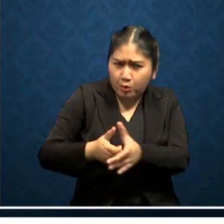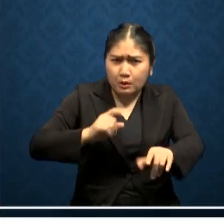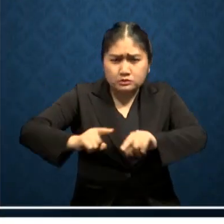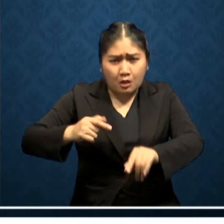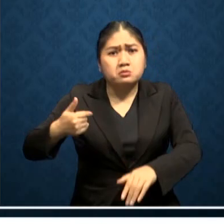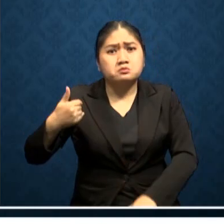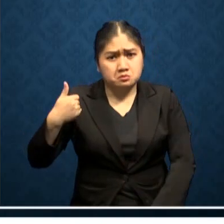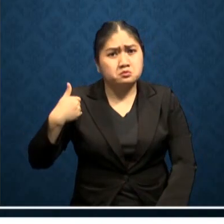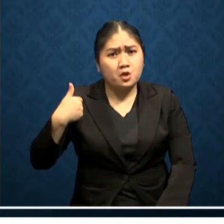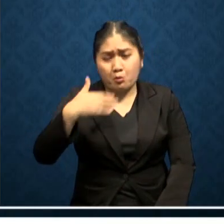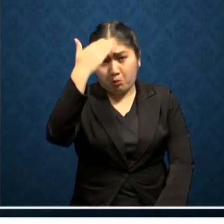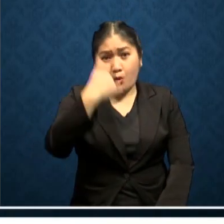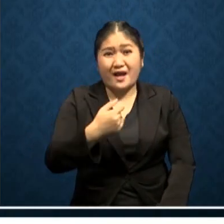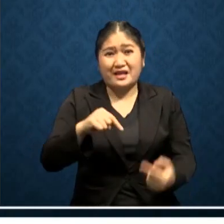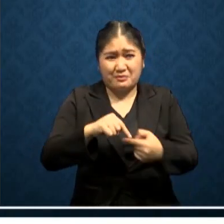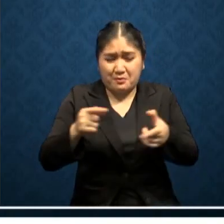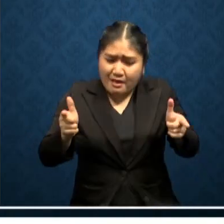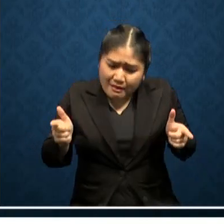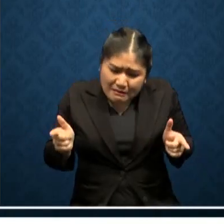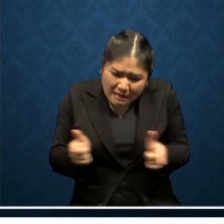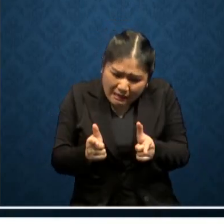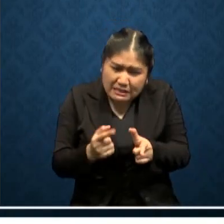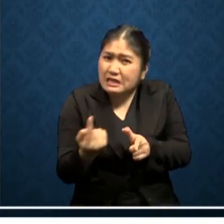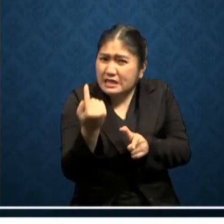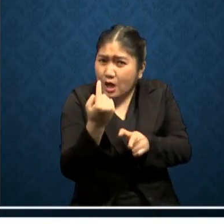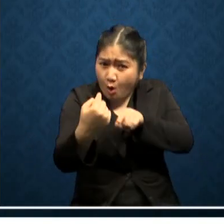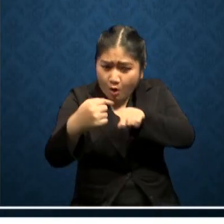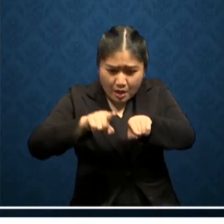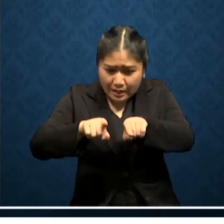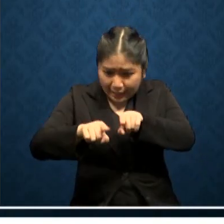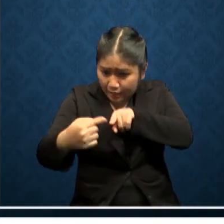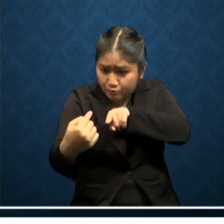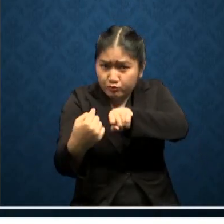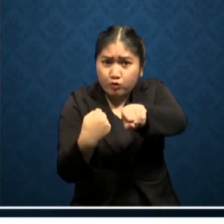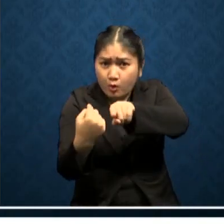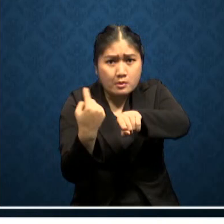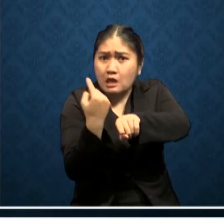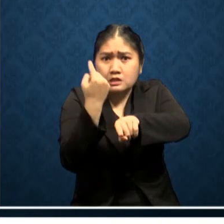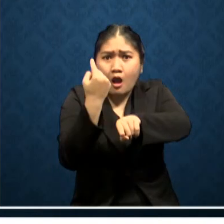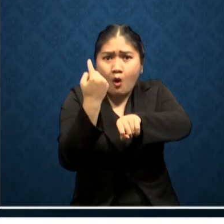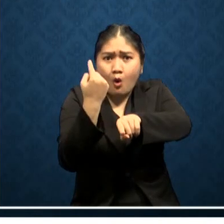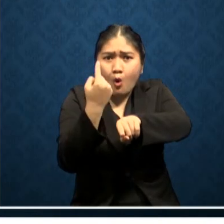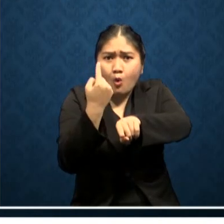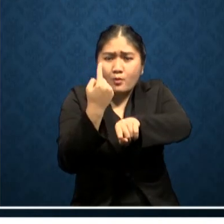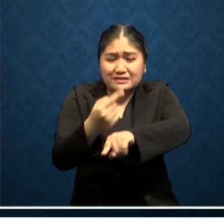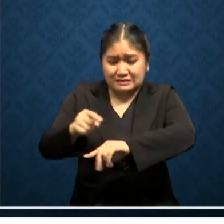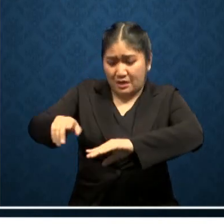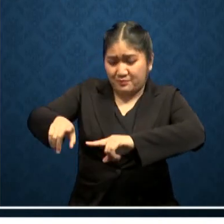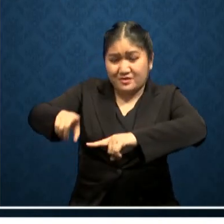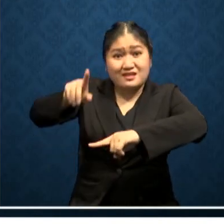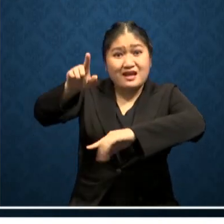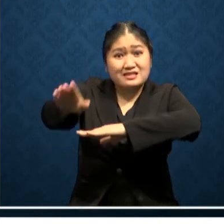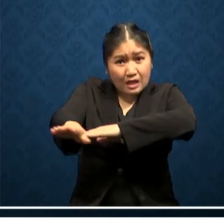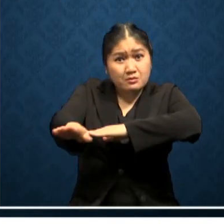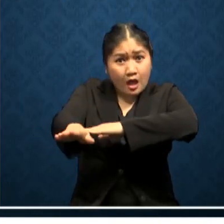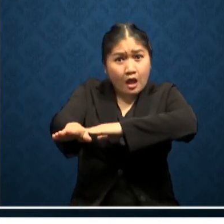าดวยถนนที่มันแคบหนึ่เลนนะครับเป็ถนนสามแยกนะครับผมมโอกาได้ลง